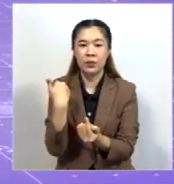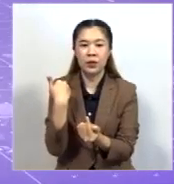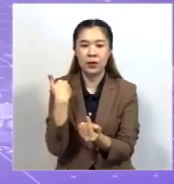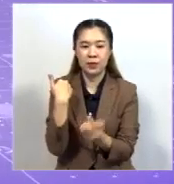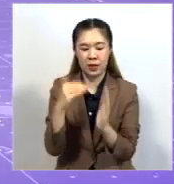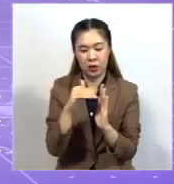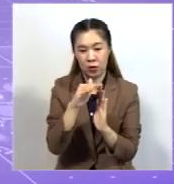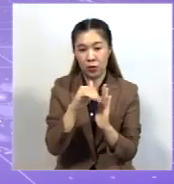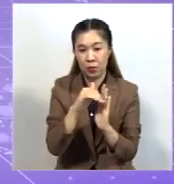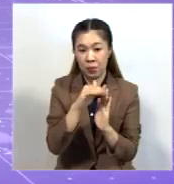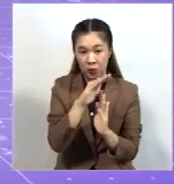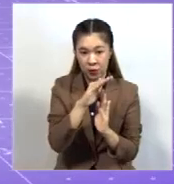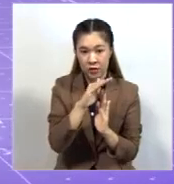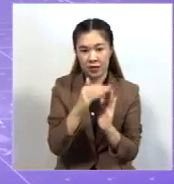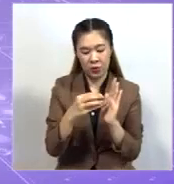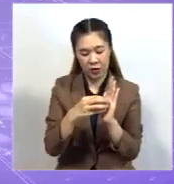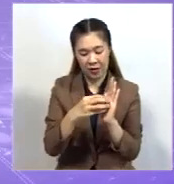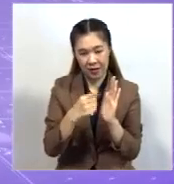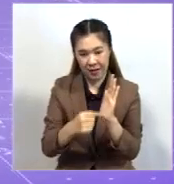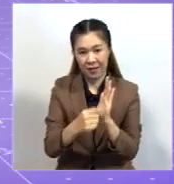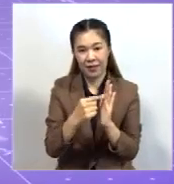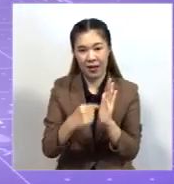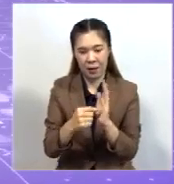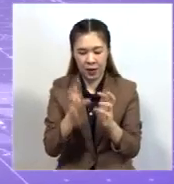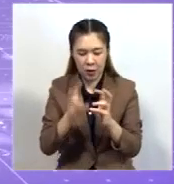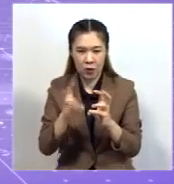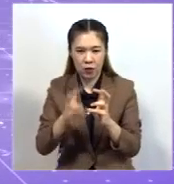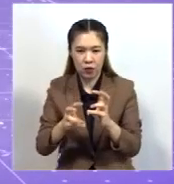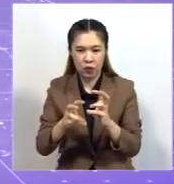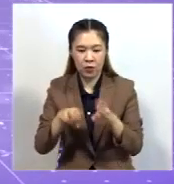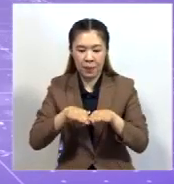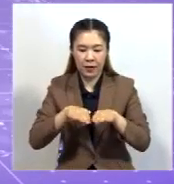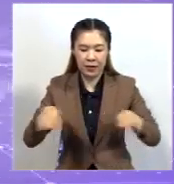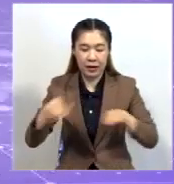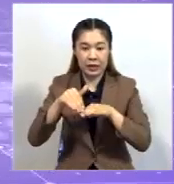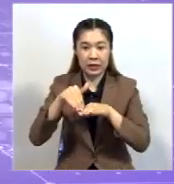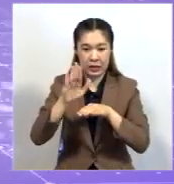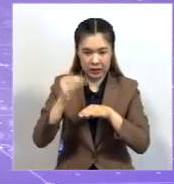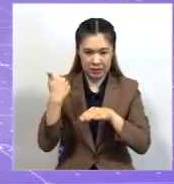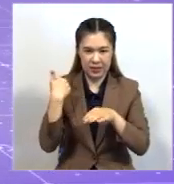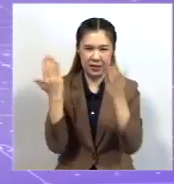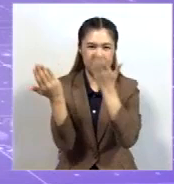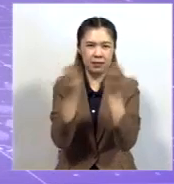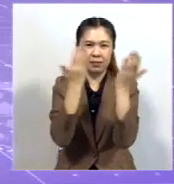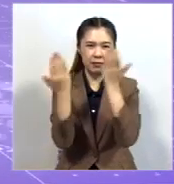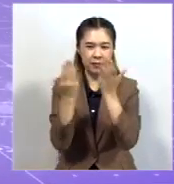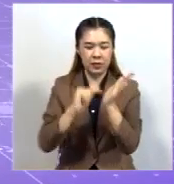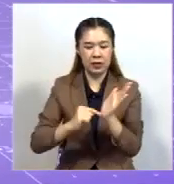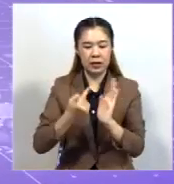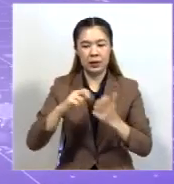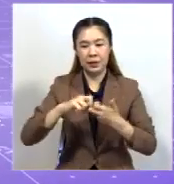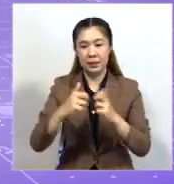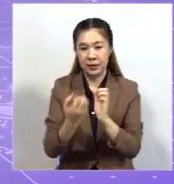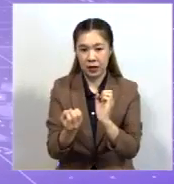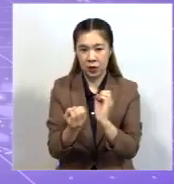ศทางตอนบนของประเทศนั่นก็แปลว่าเป็นจุดที่มีฝุ่นละอองเกินค่ามาตรฐานนะคะคุณภาพอากาศอยู่ในระดับเริ่มมีผลก